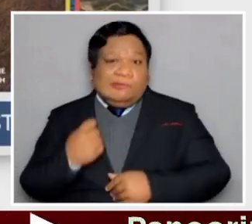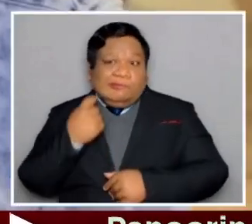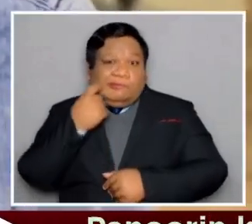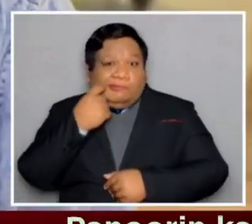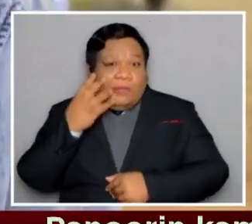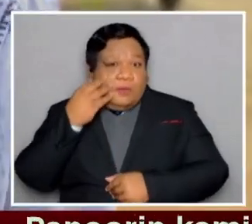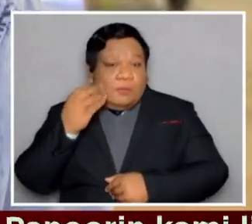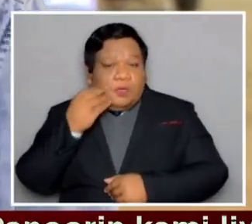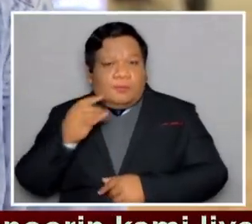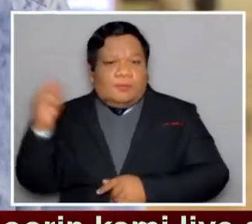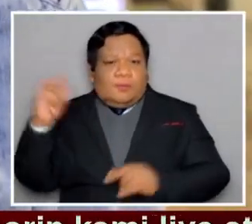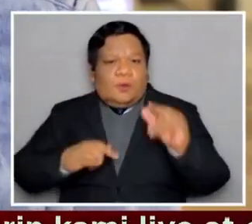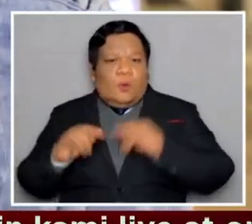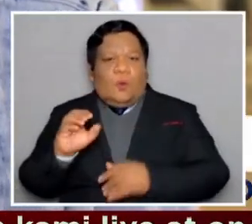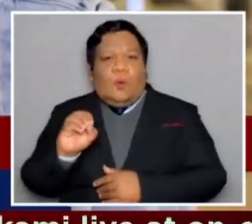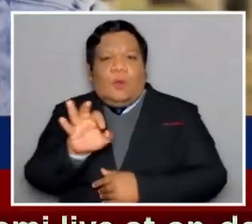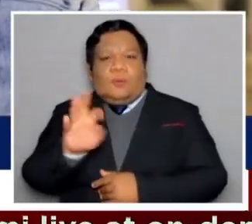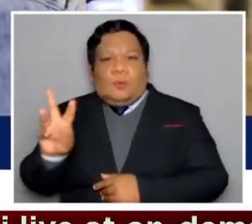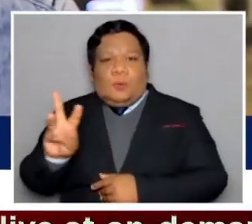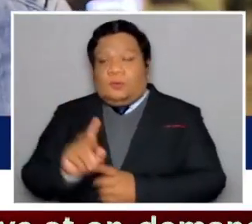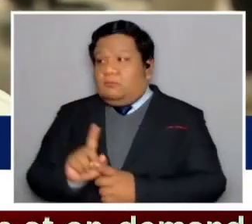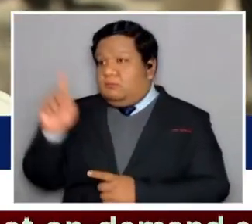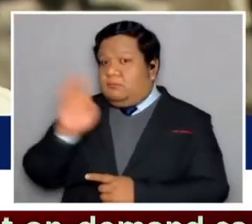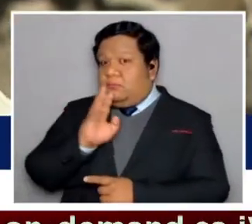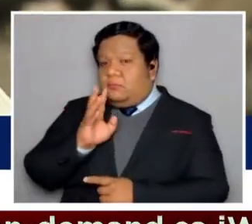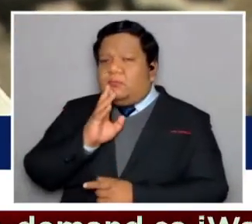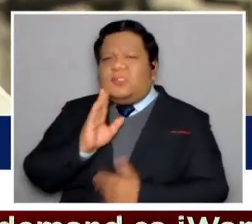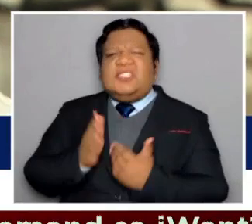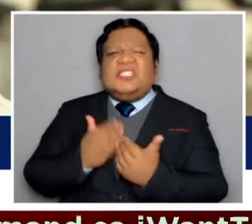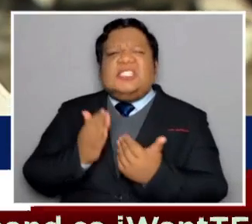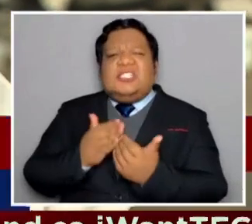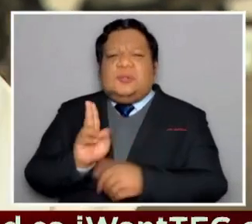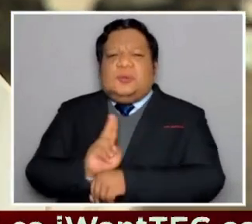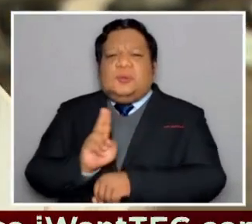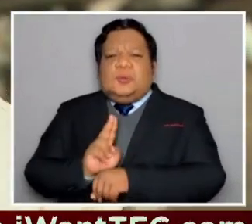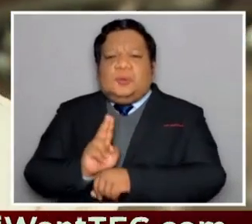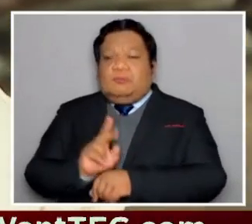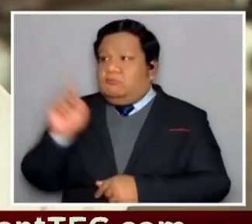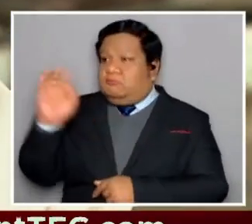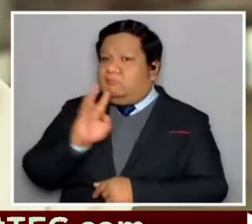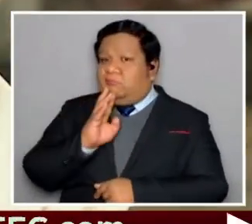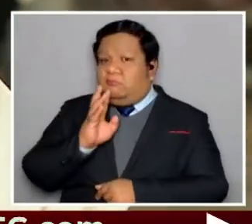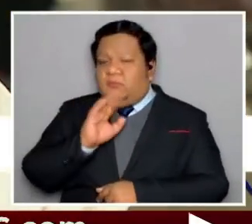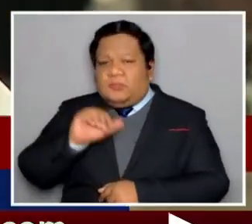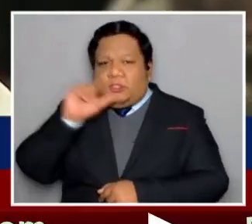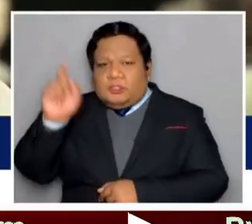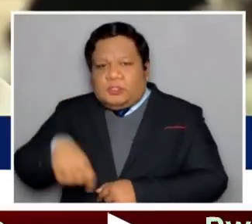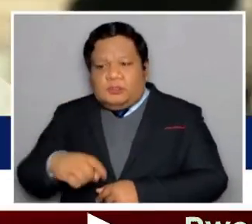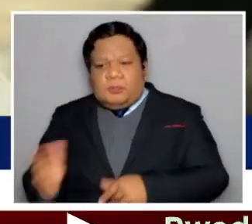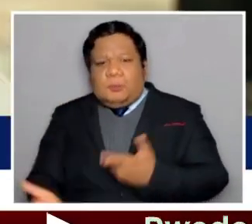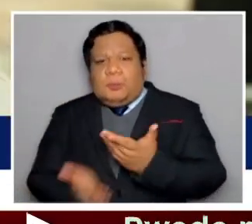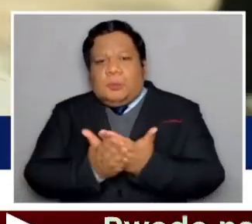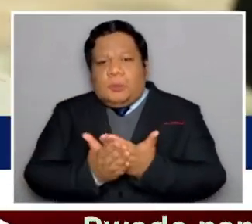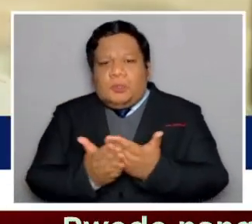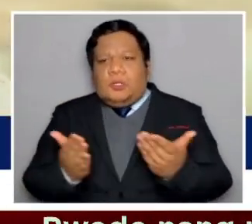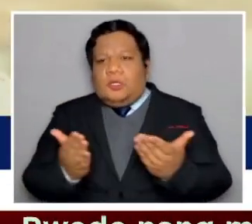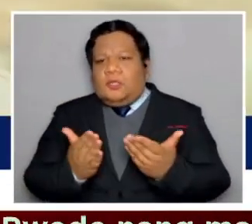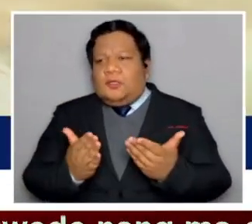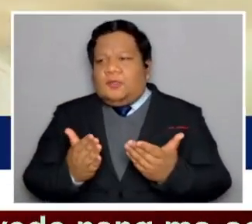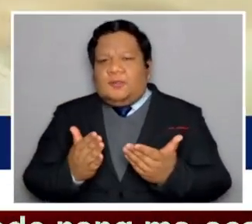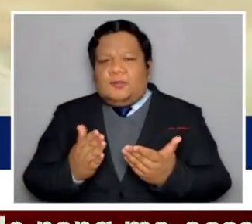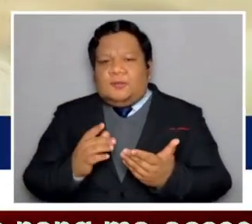OFW. Mas accessible siya, mas madali siyang gamitin. Hindi na ina-attach ngayon yung sa tawakal na